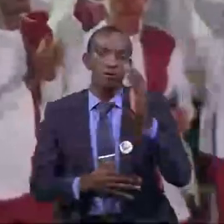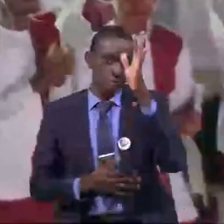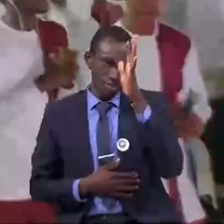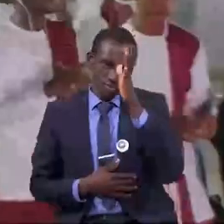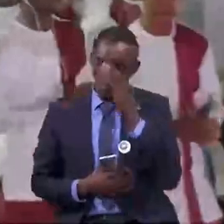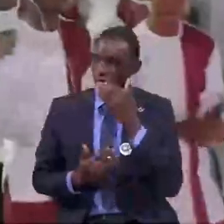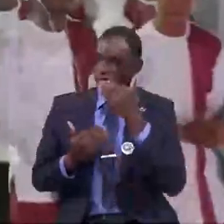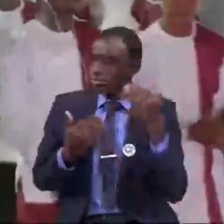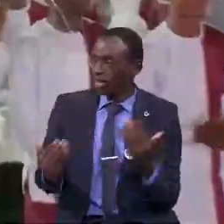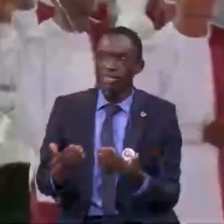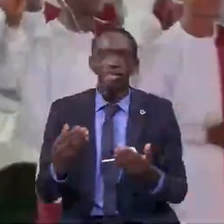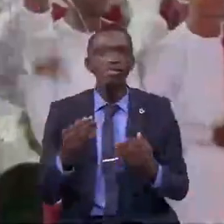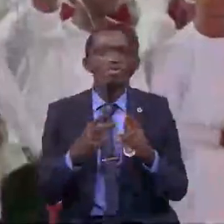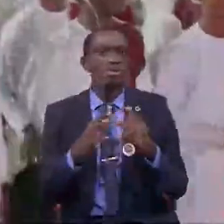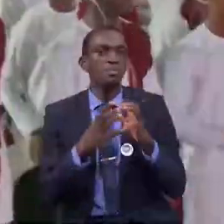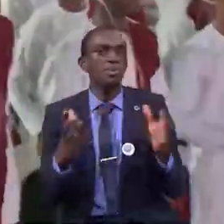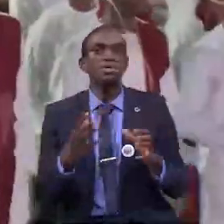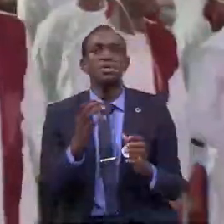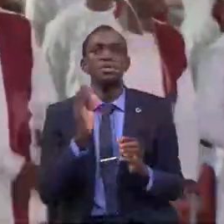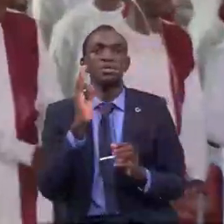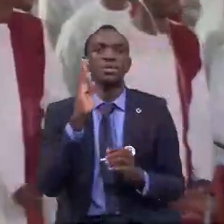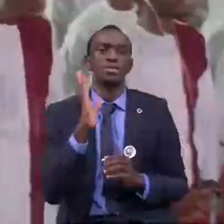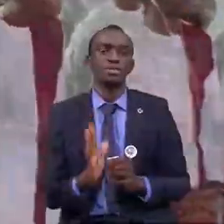Merci beaucoup, pasteur.